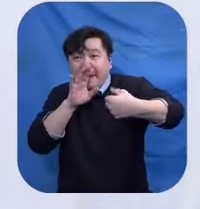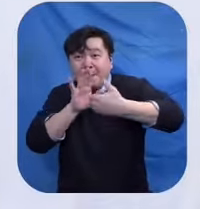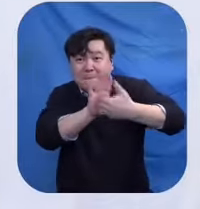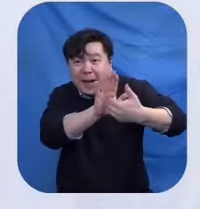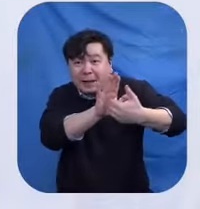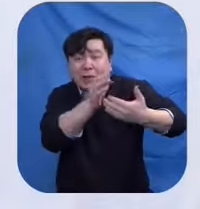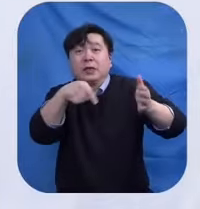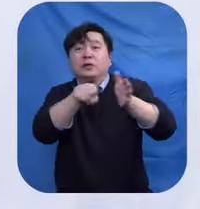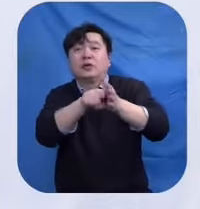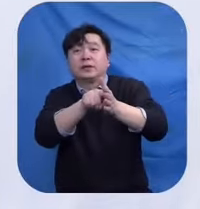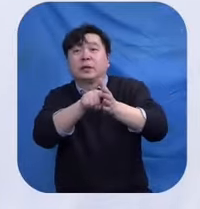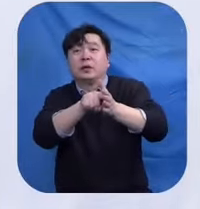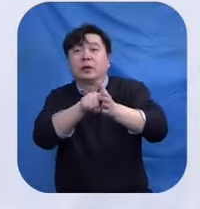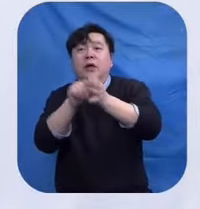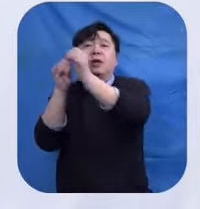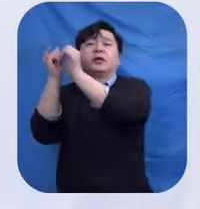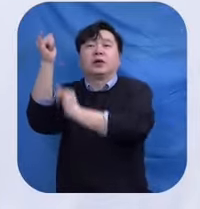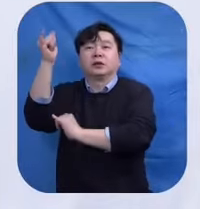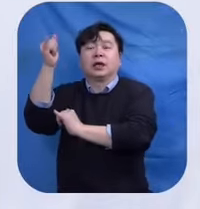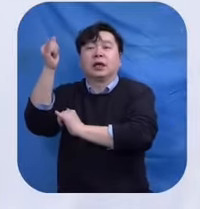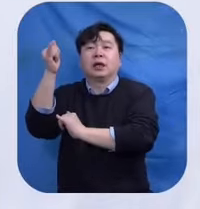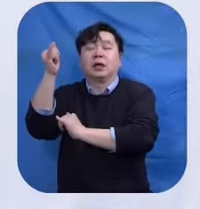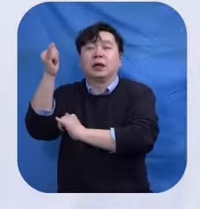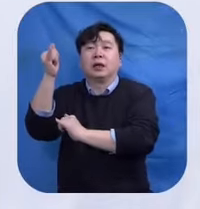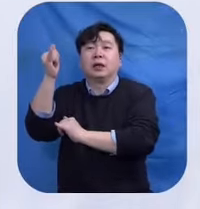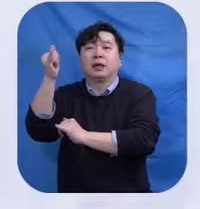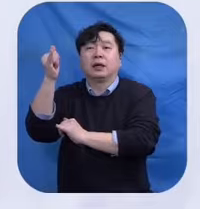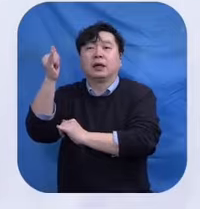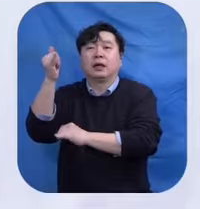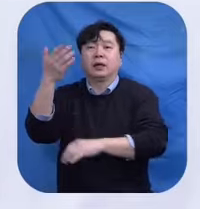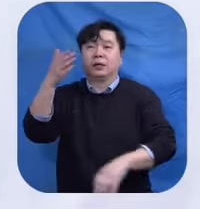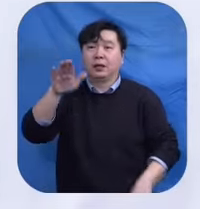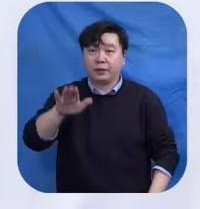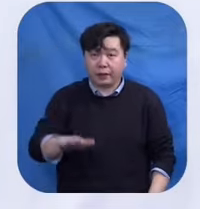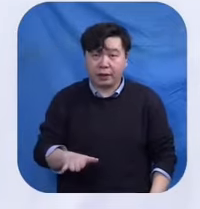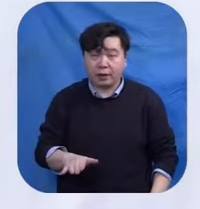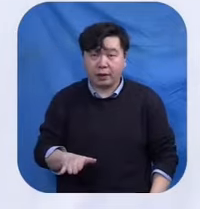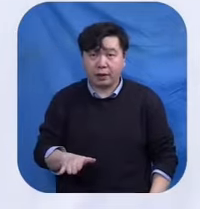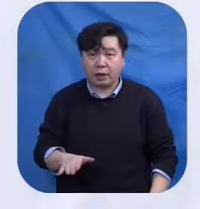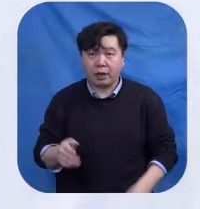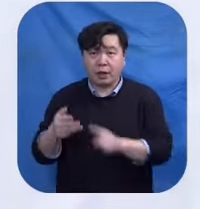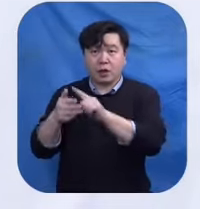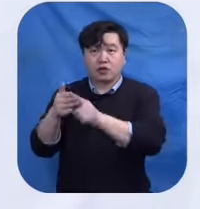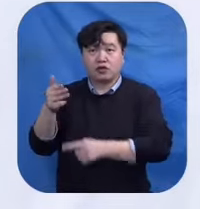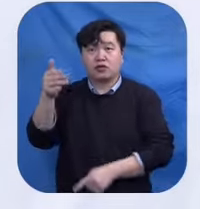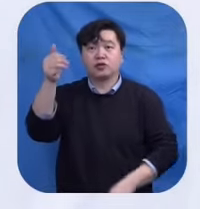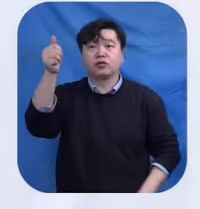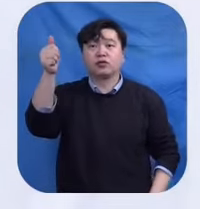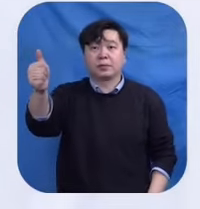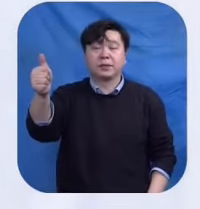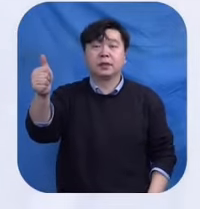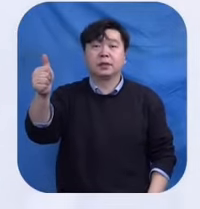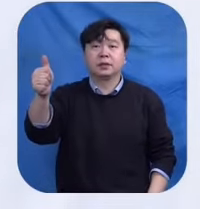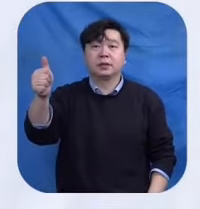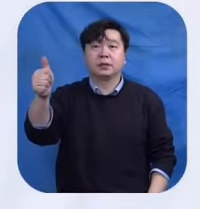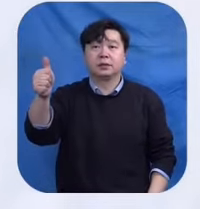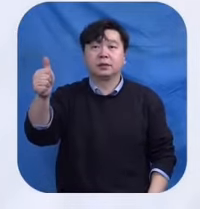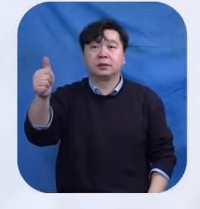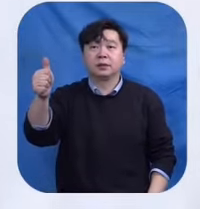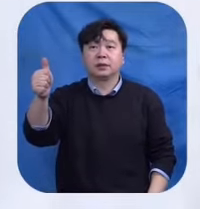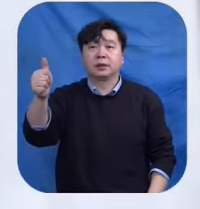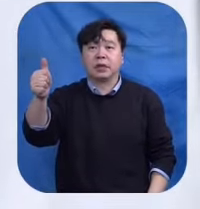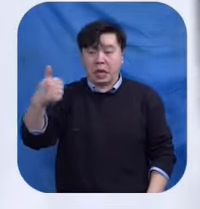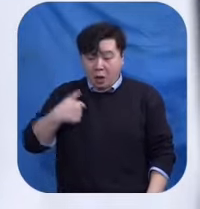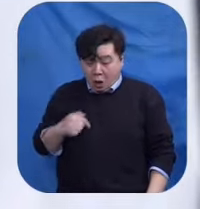싸웠던 명백한 역사입니다. 그런데 윤석열 대통령은